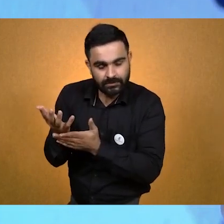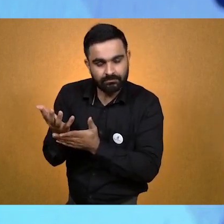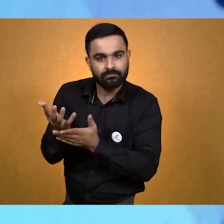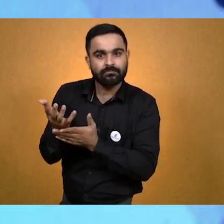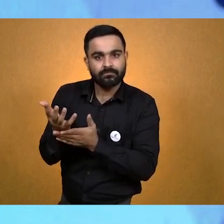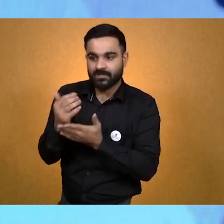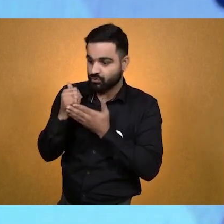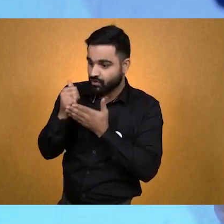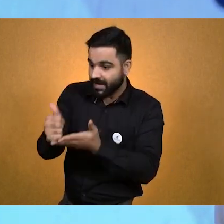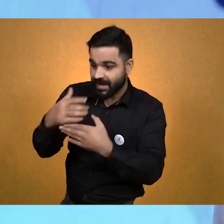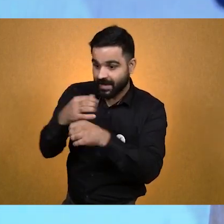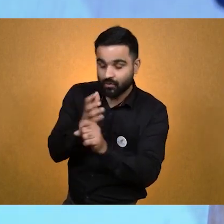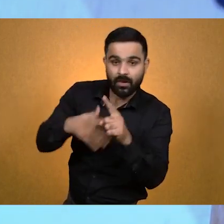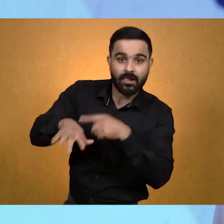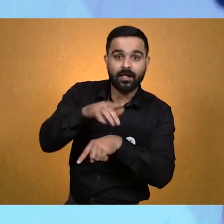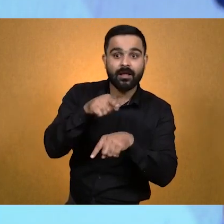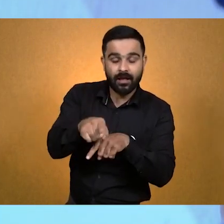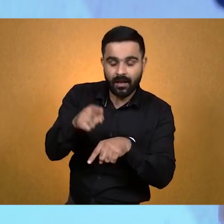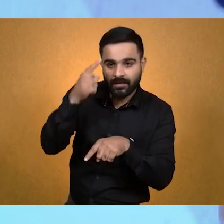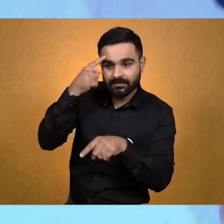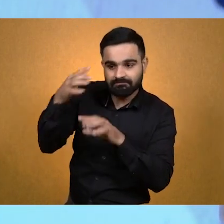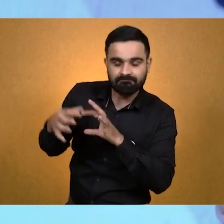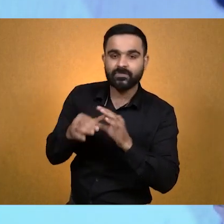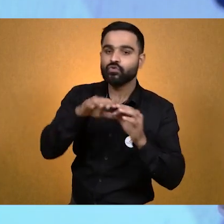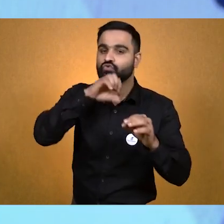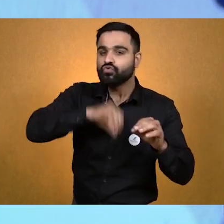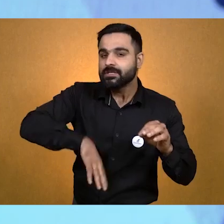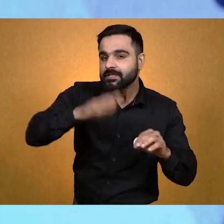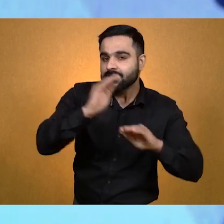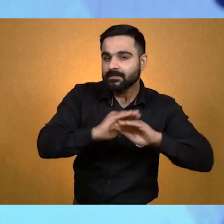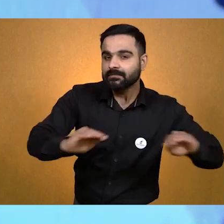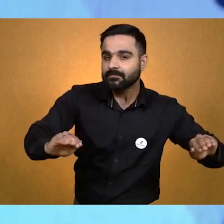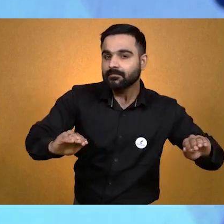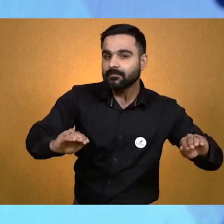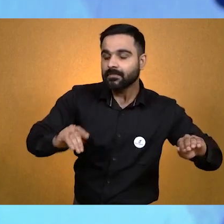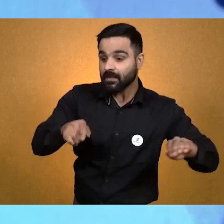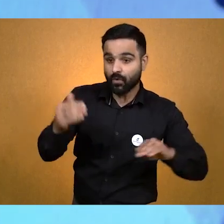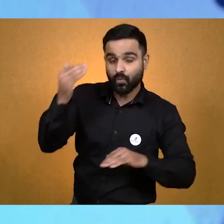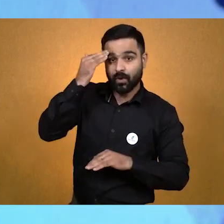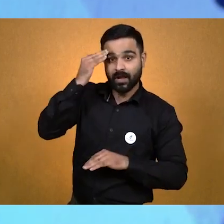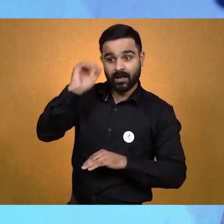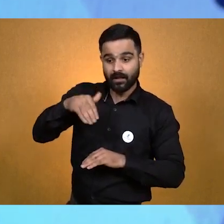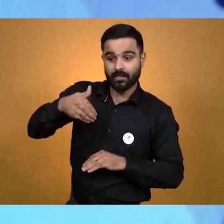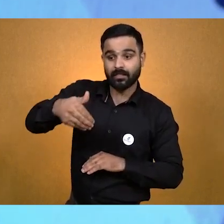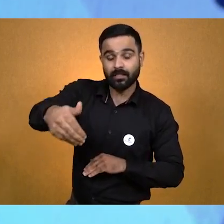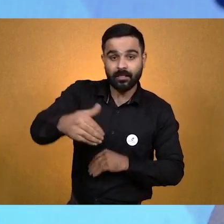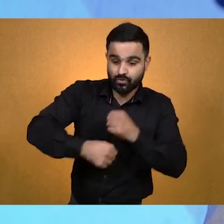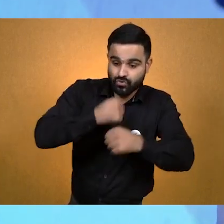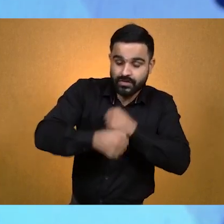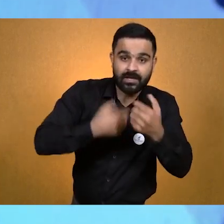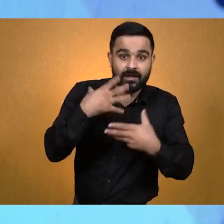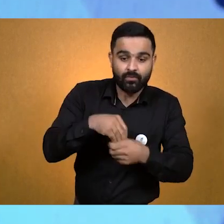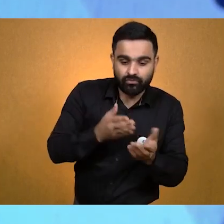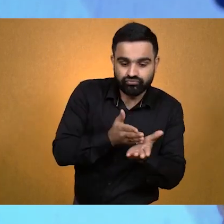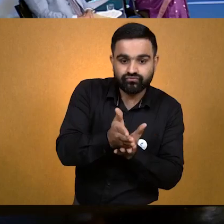essentially help create that ladder for a young child to create, like ताकि उनको पता चल सके कि आगे अगर उनको एथलीट बनना है तो